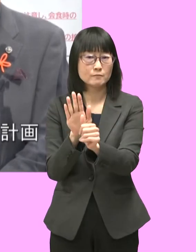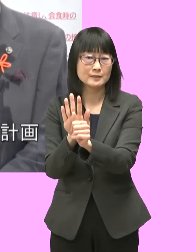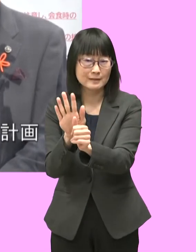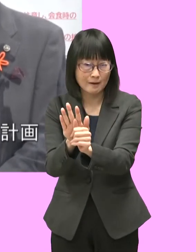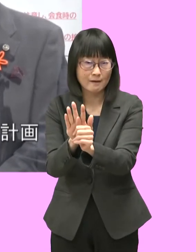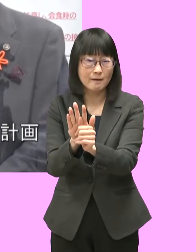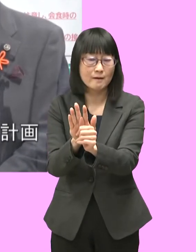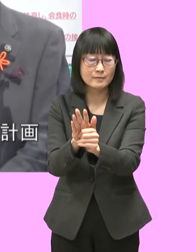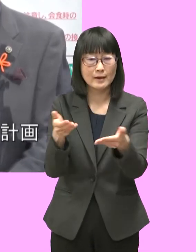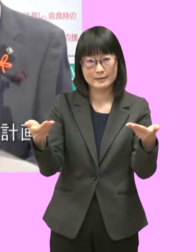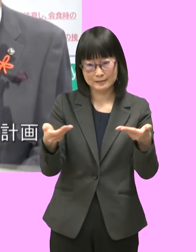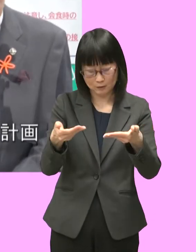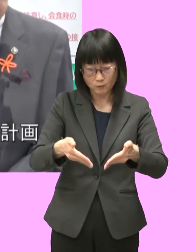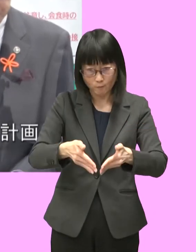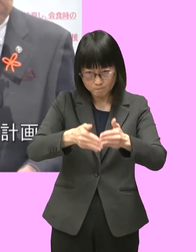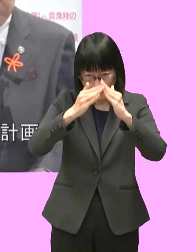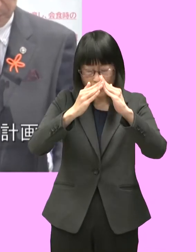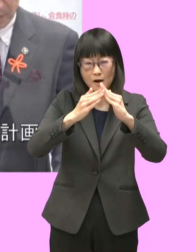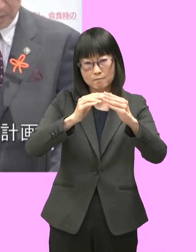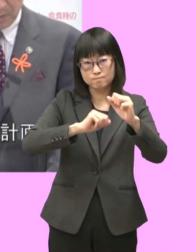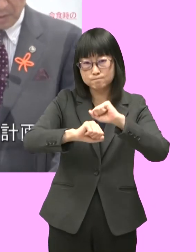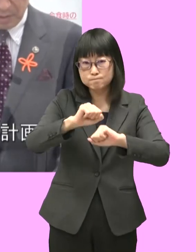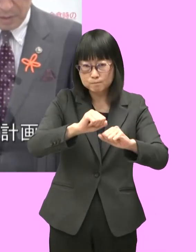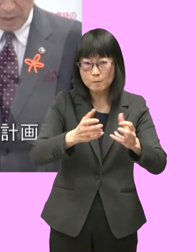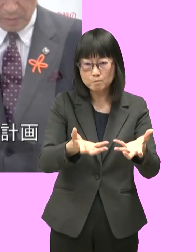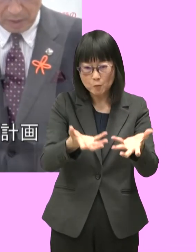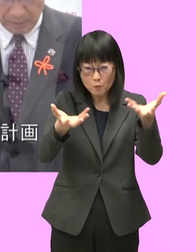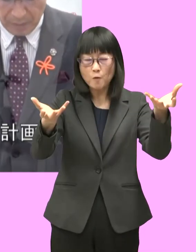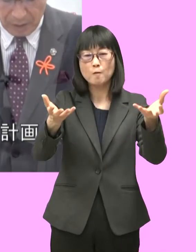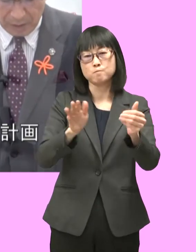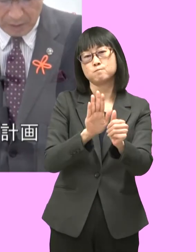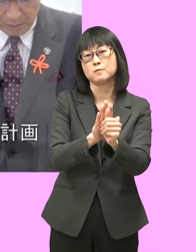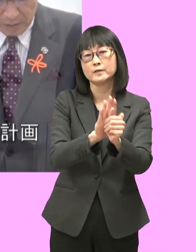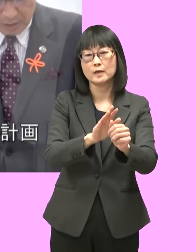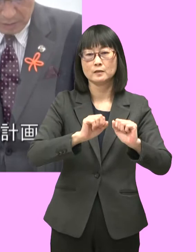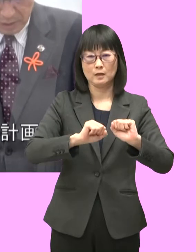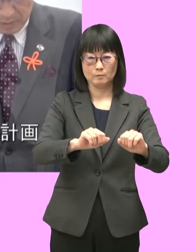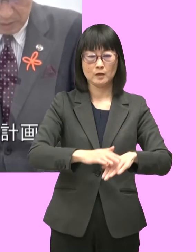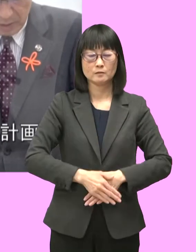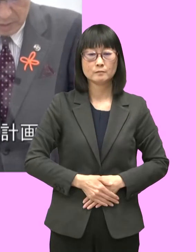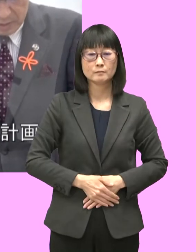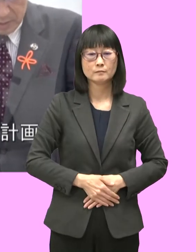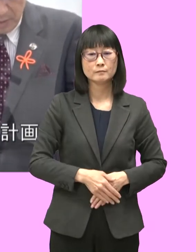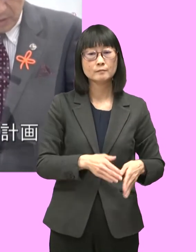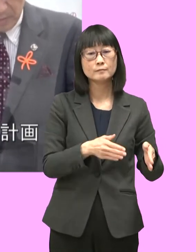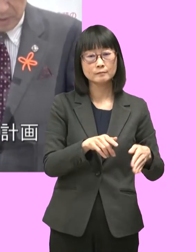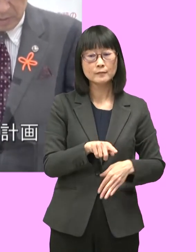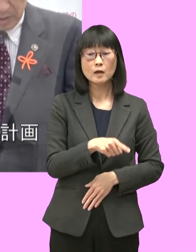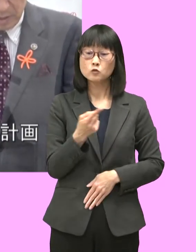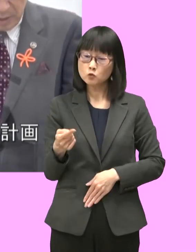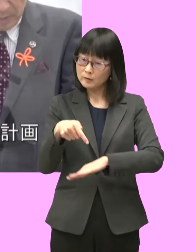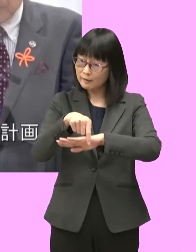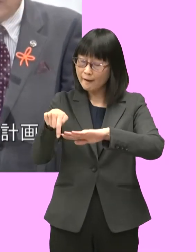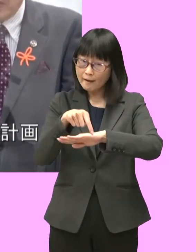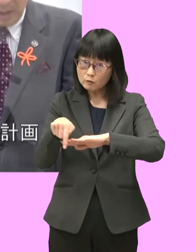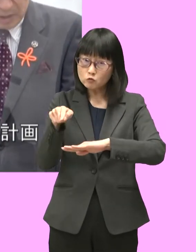まいります。1点目は以上であります。2点目、空き家の計画でありますが、目指す姿は空き家の